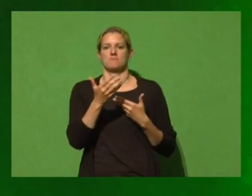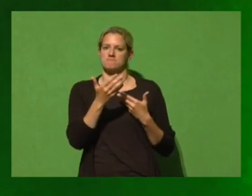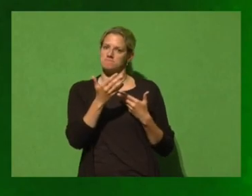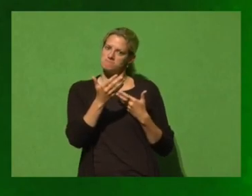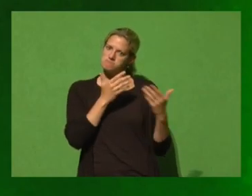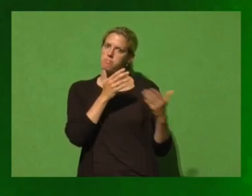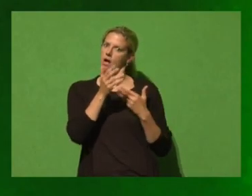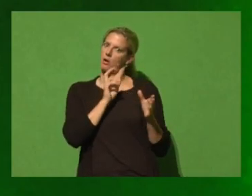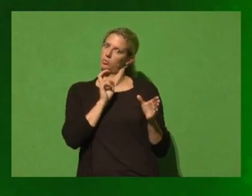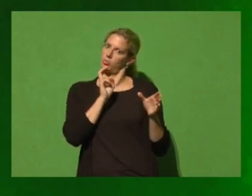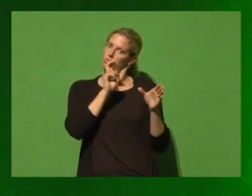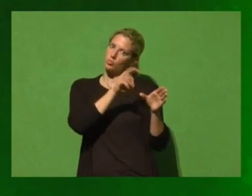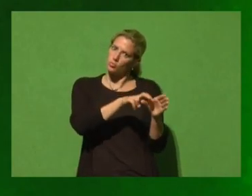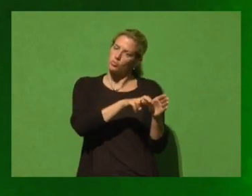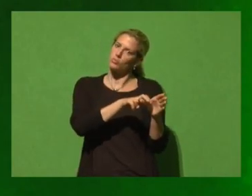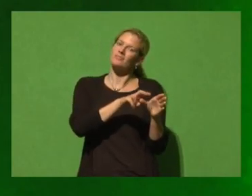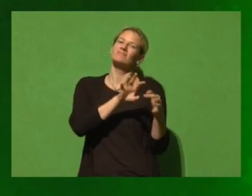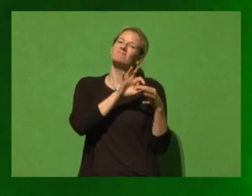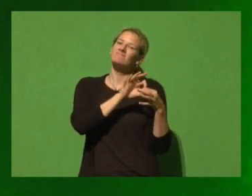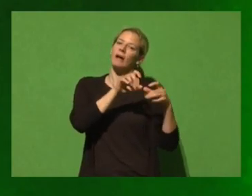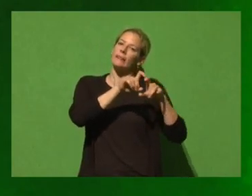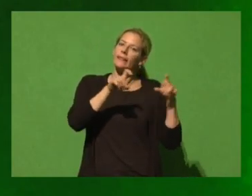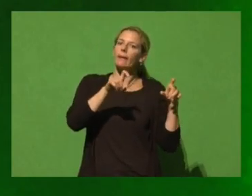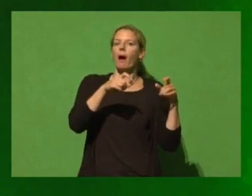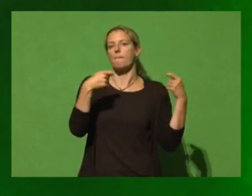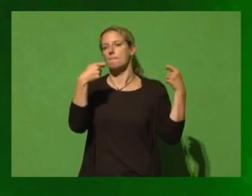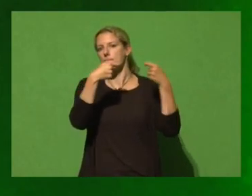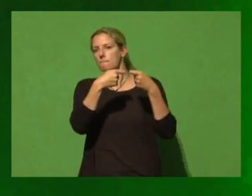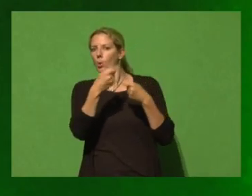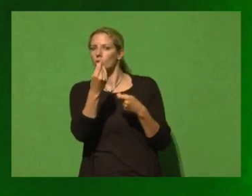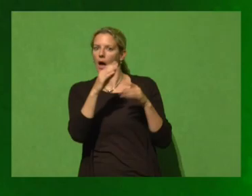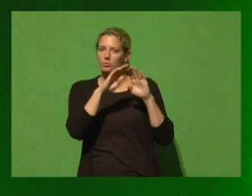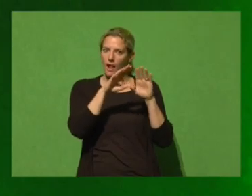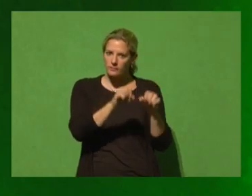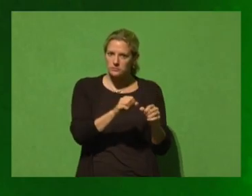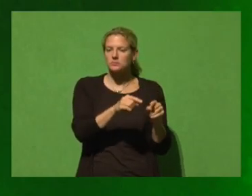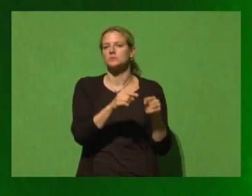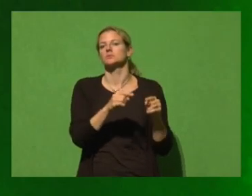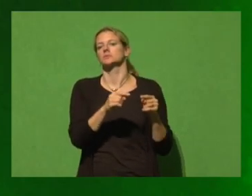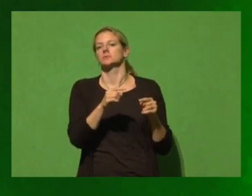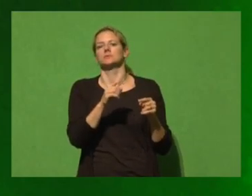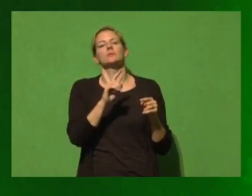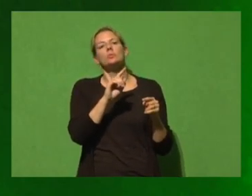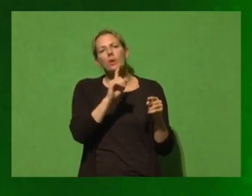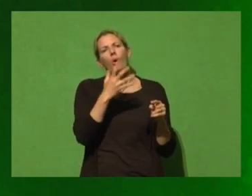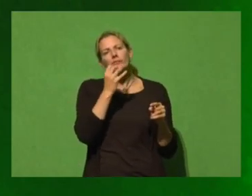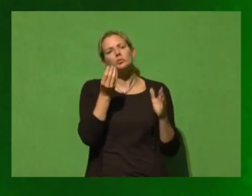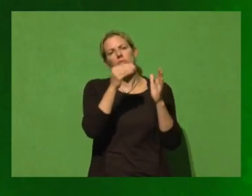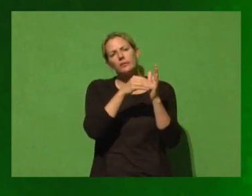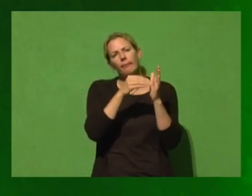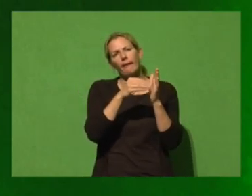des Bundeshaushaltes sowie bei der Gestaltung und Verwendung